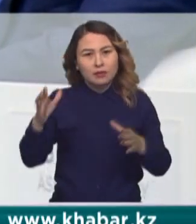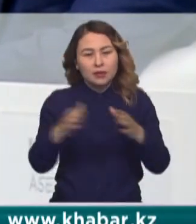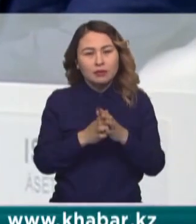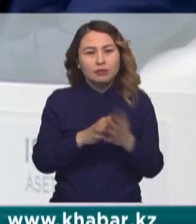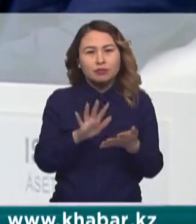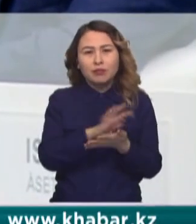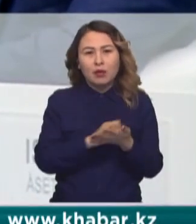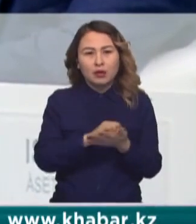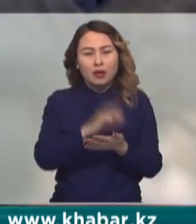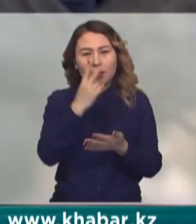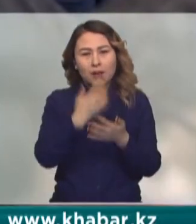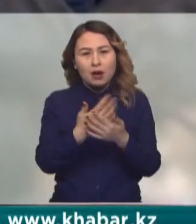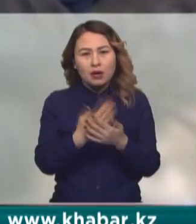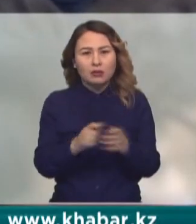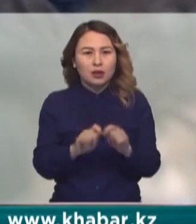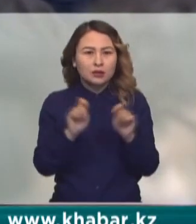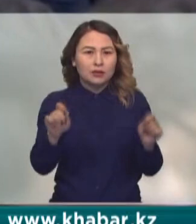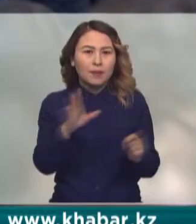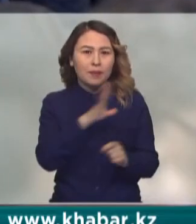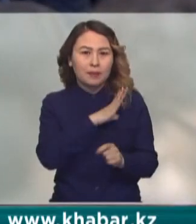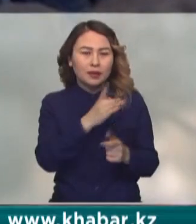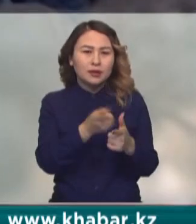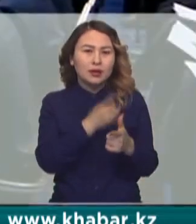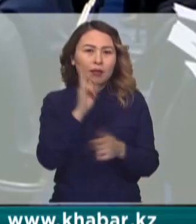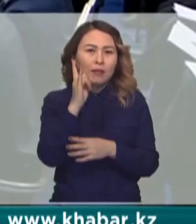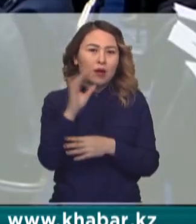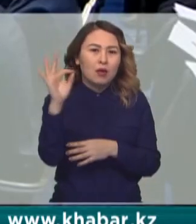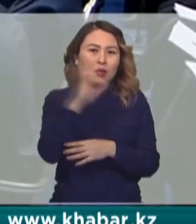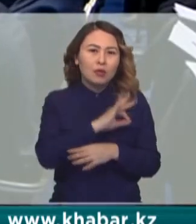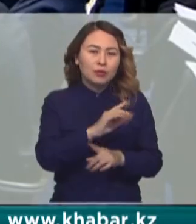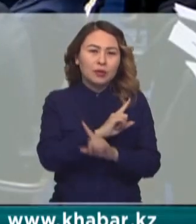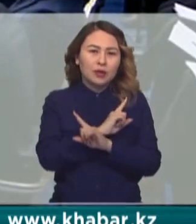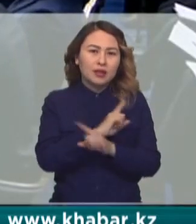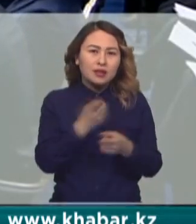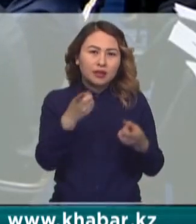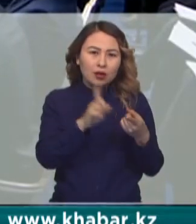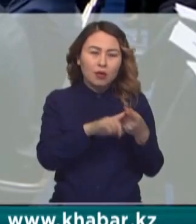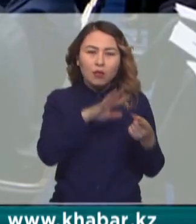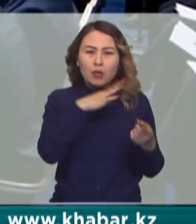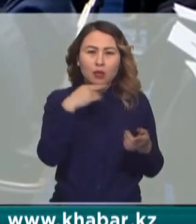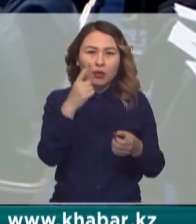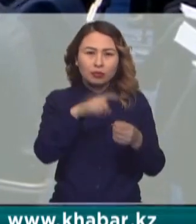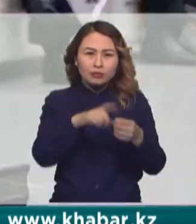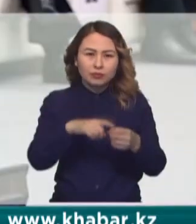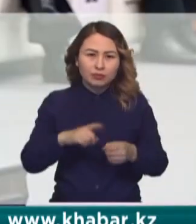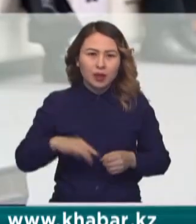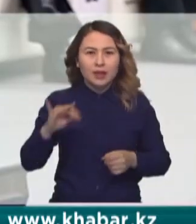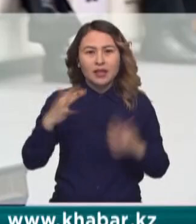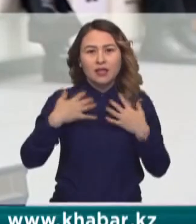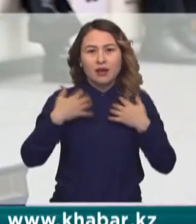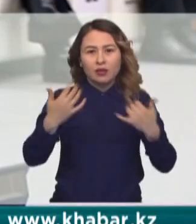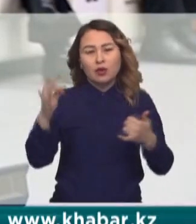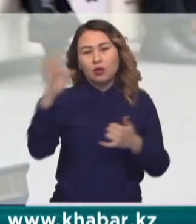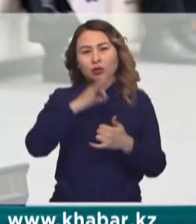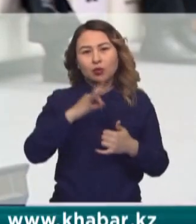органдағы балықтың бетін ашқан. Мәселен, Маңғыстау облысындағы перзентханалардағы бала өліміне қатысты тергеу барысында өңірдің денсаулық